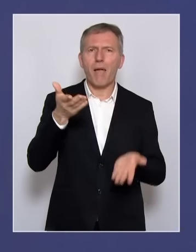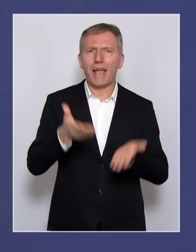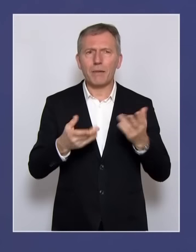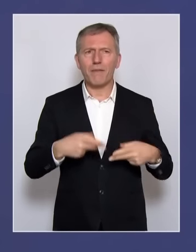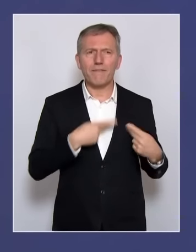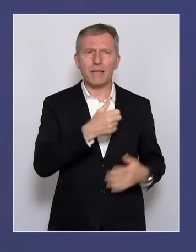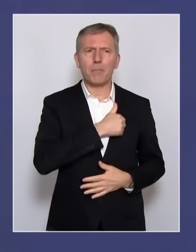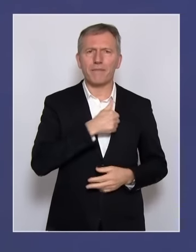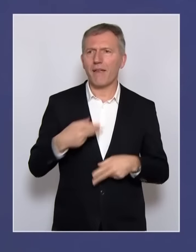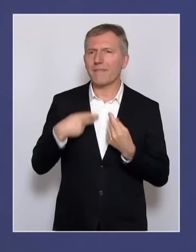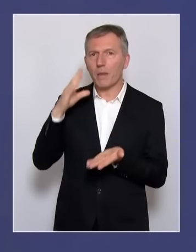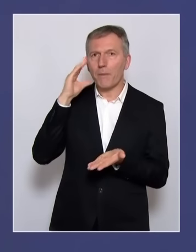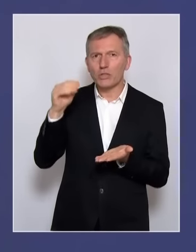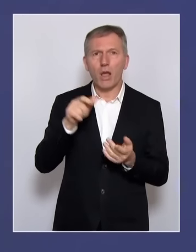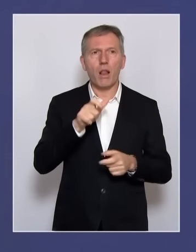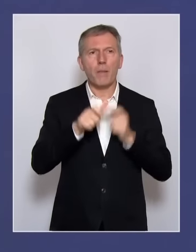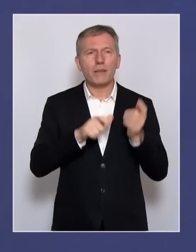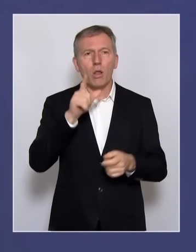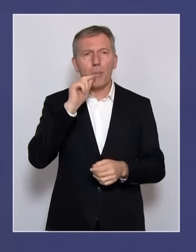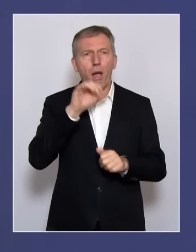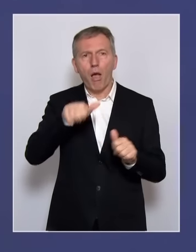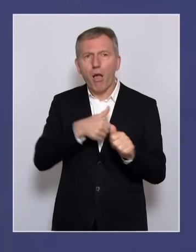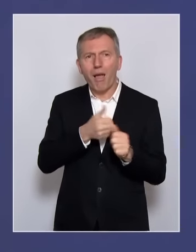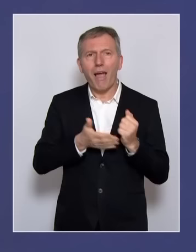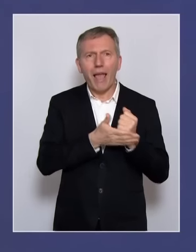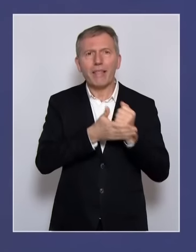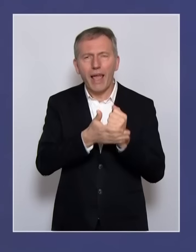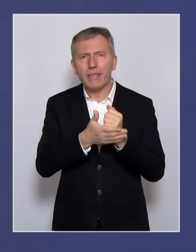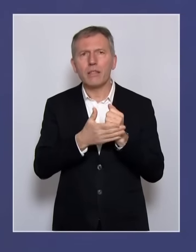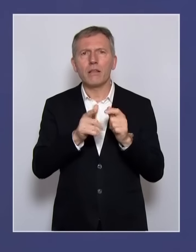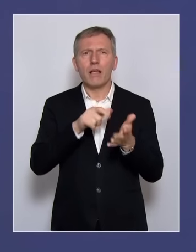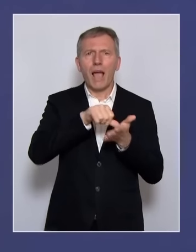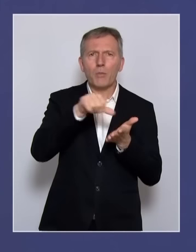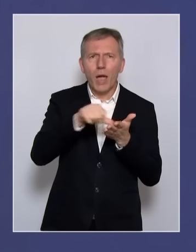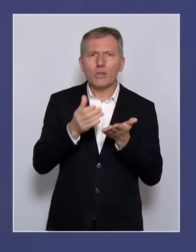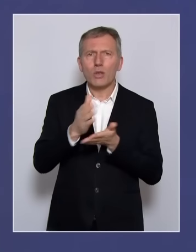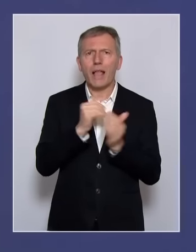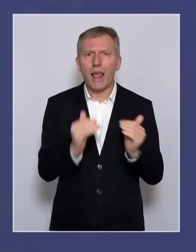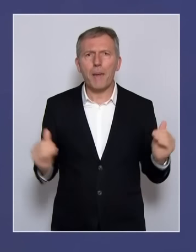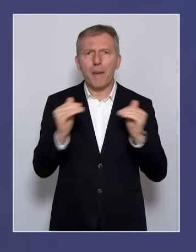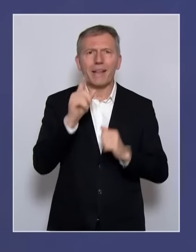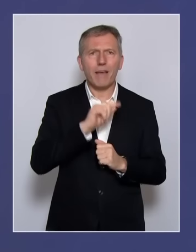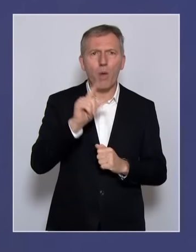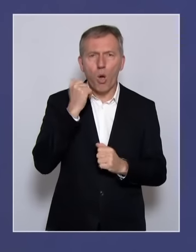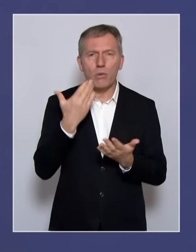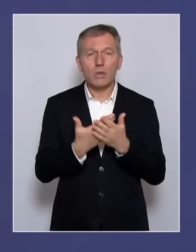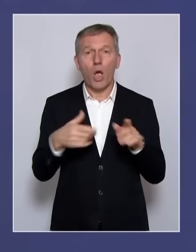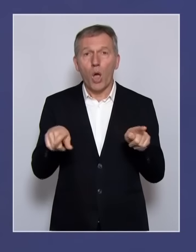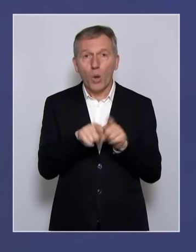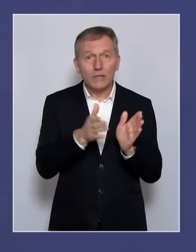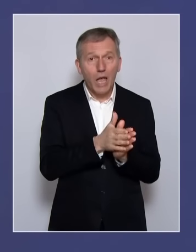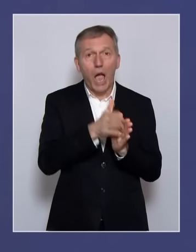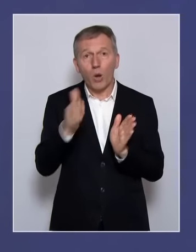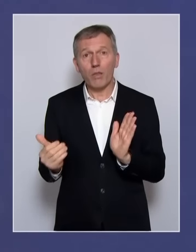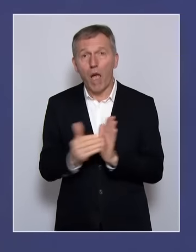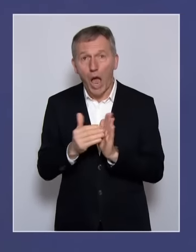professionnelle et vie privée des parents des aidants de la transparence des rémunérations de la parité etc je souhaite aujourd'hui que nous allions au